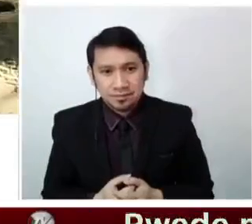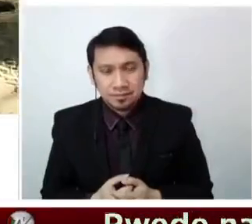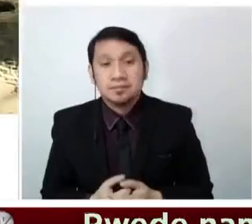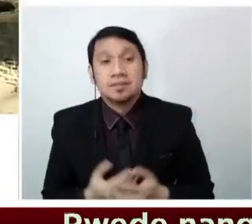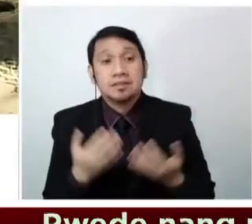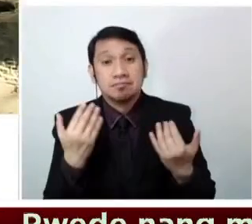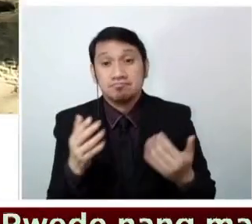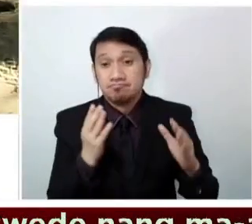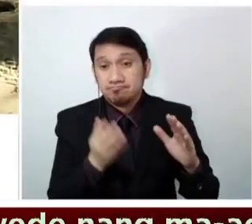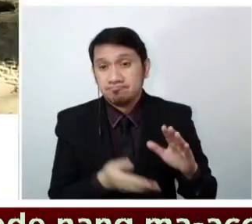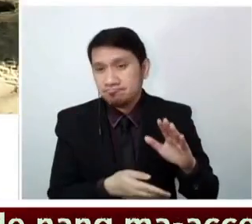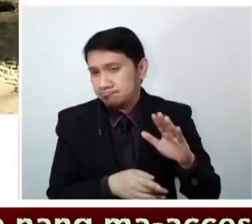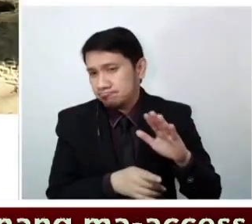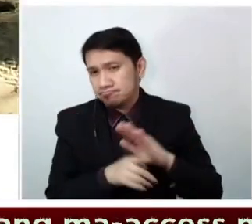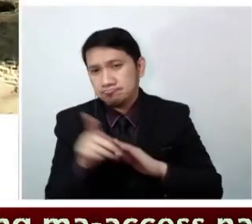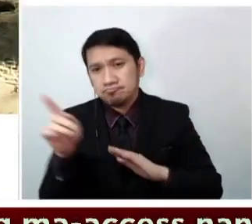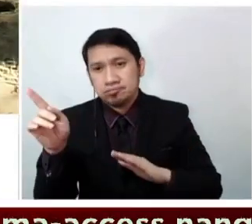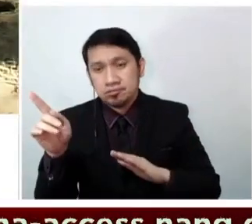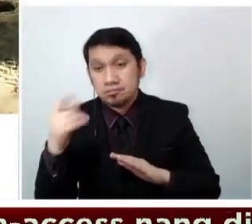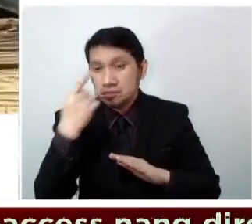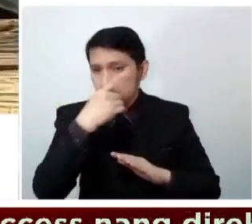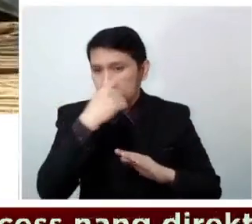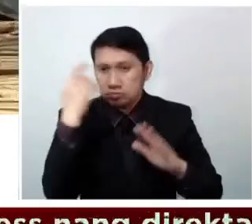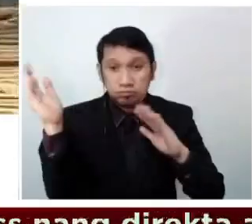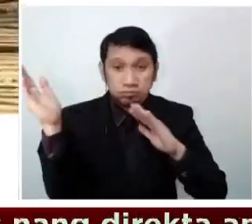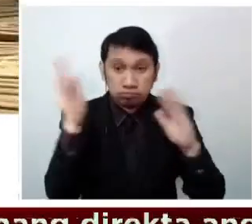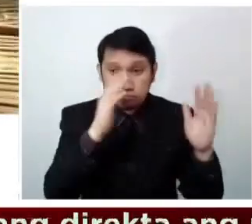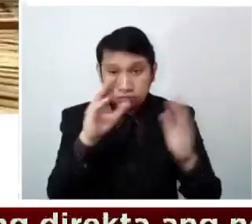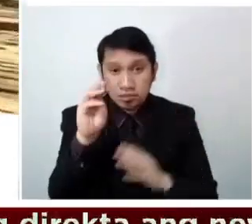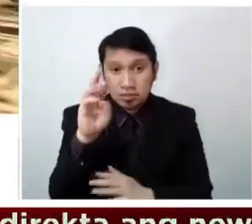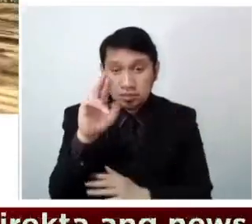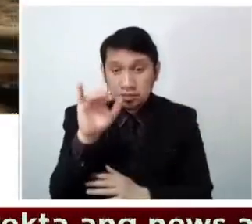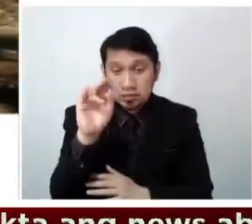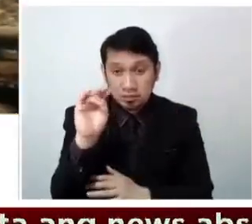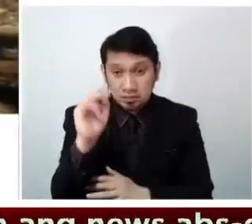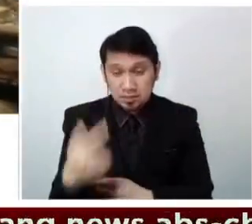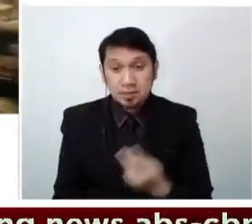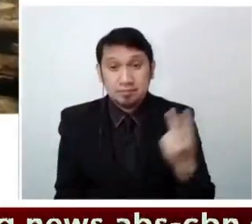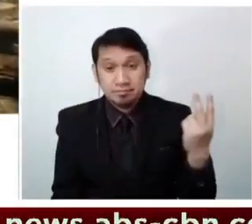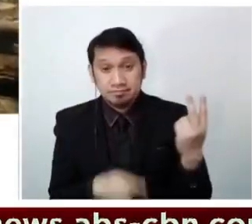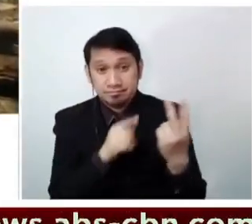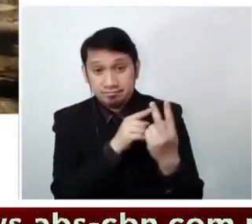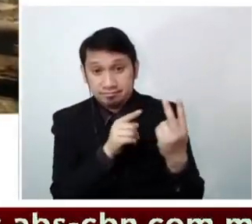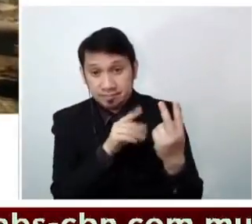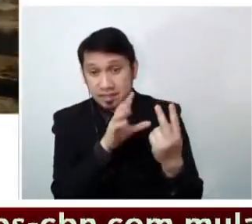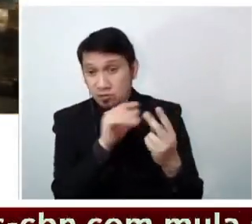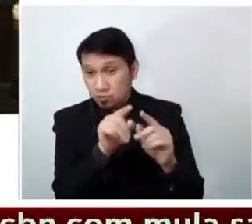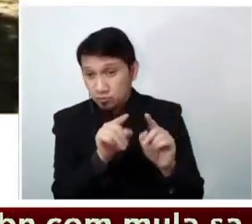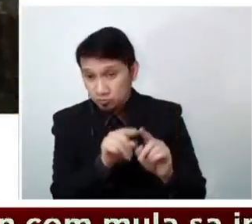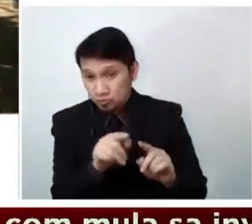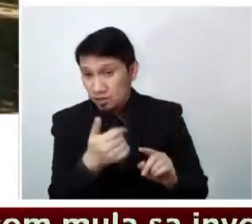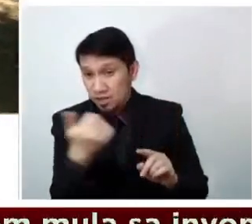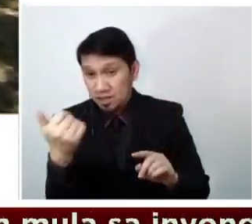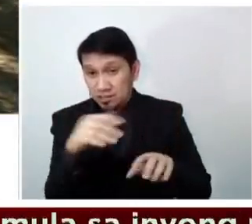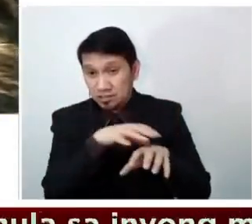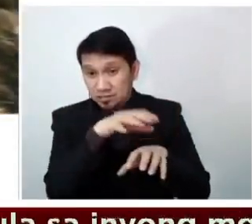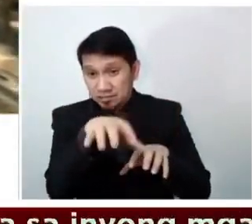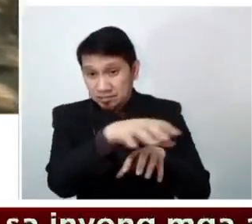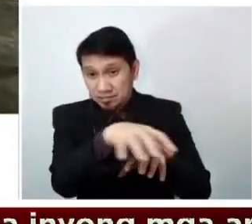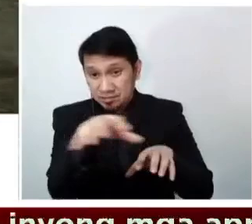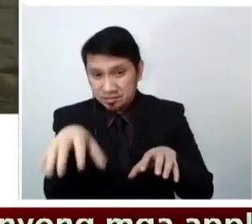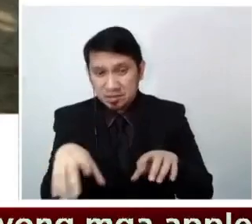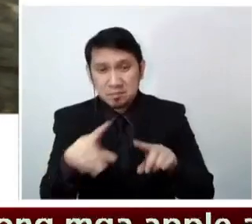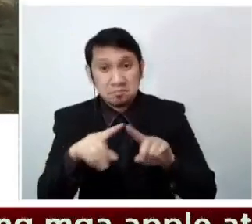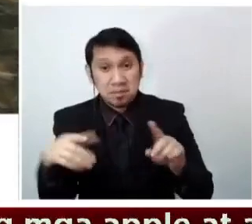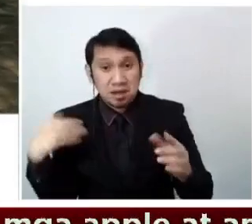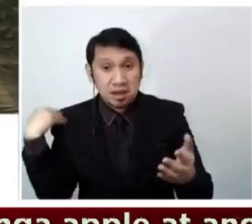Lumika sa kasagsagan ng pananalasa ng Bagyong Maring sina Rodenzo Domingo at ilan niyang kapitbahay. Pero sa kanilang pag-uwi,